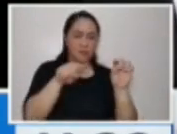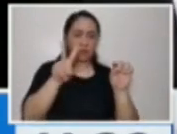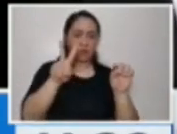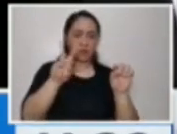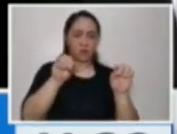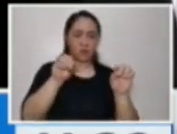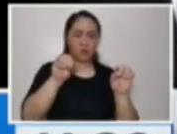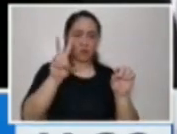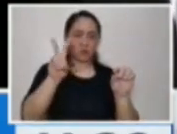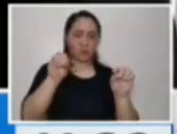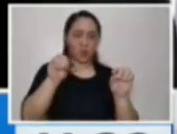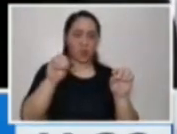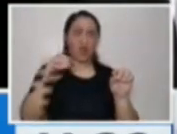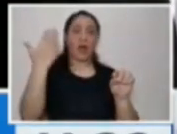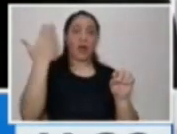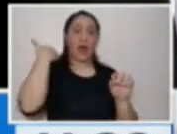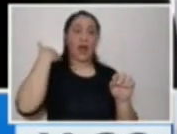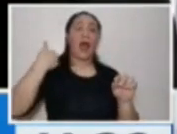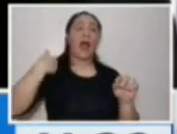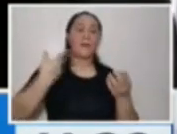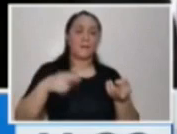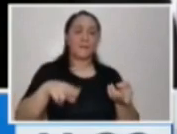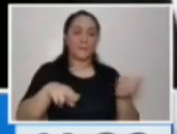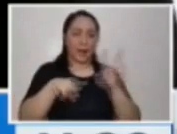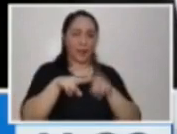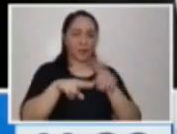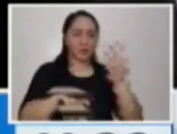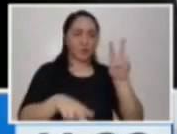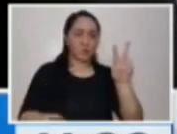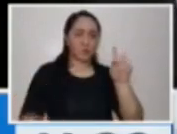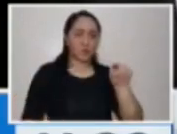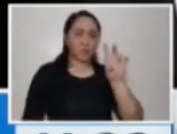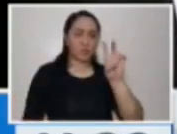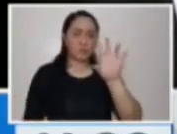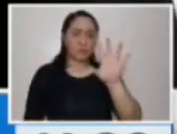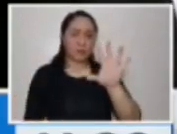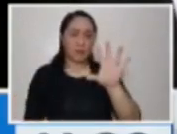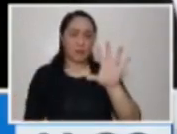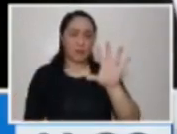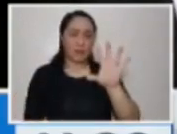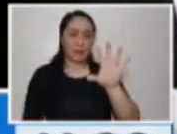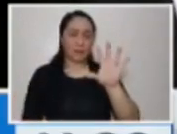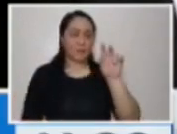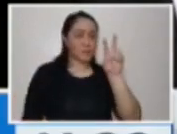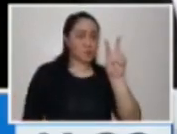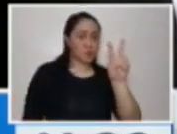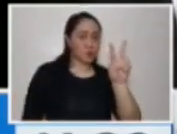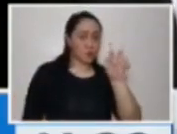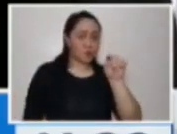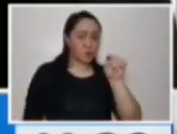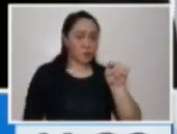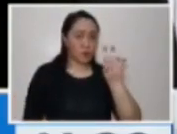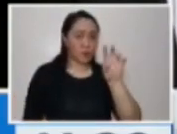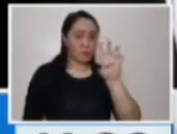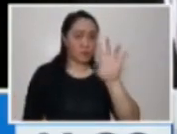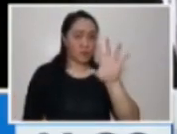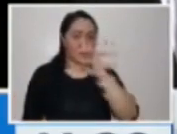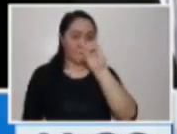OFW, ang akala po nila ay 3% increase. Pero base sa paliwanag nyo po ay